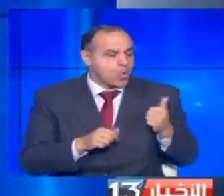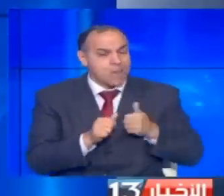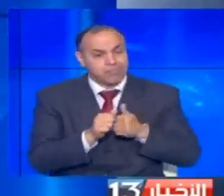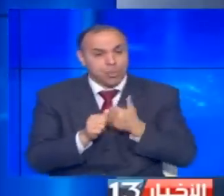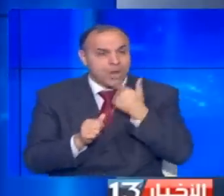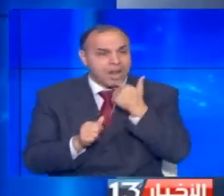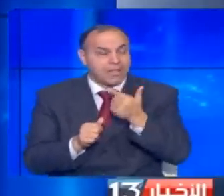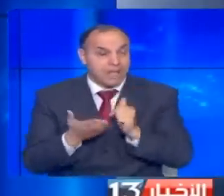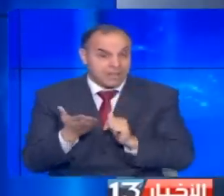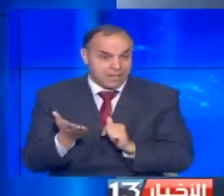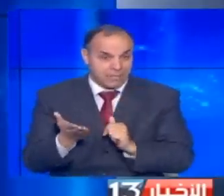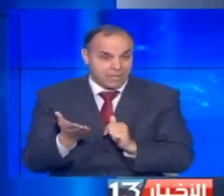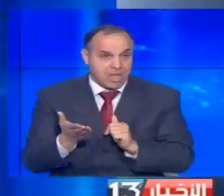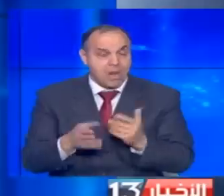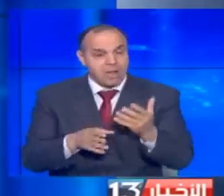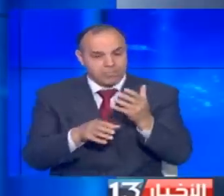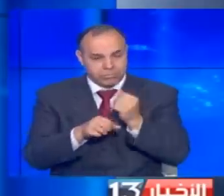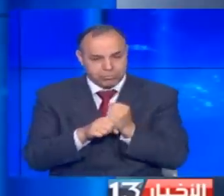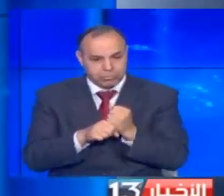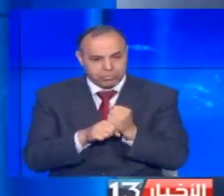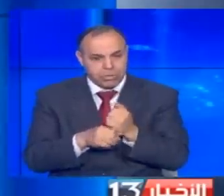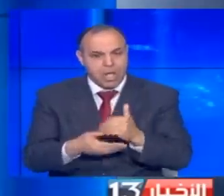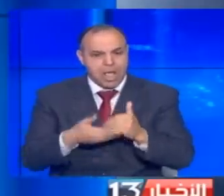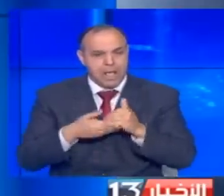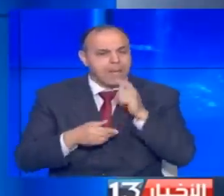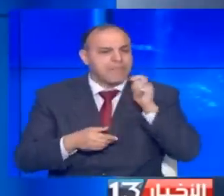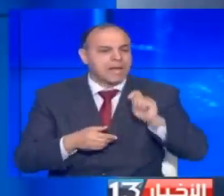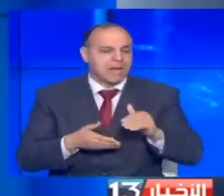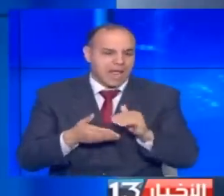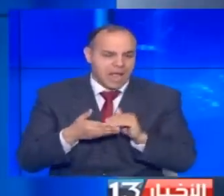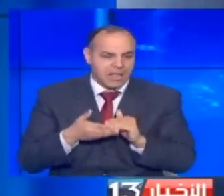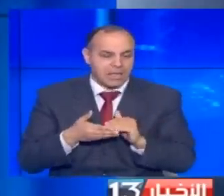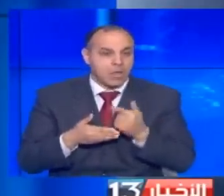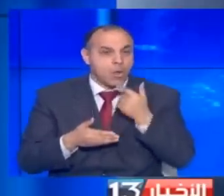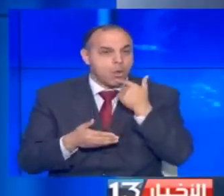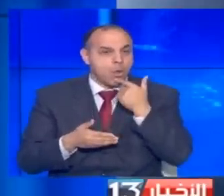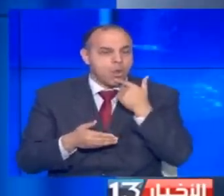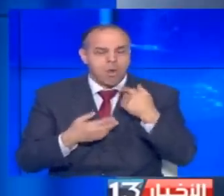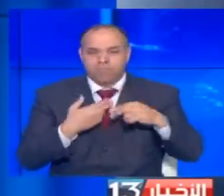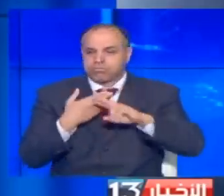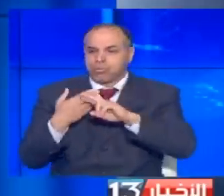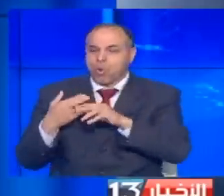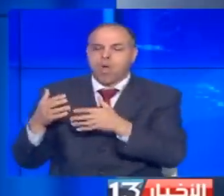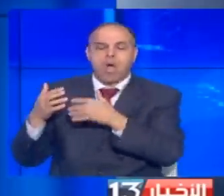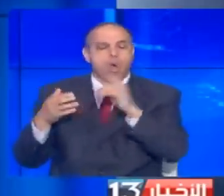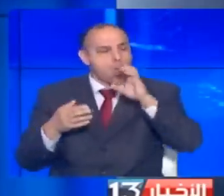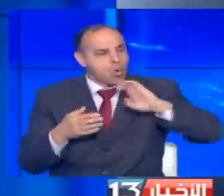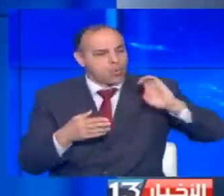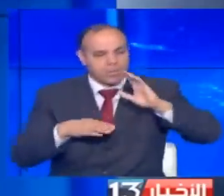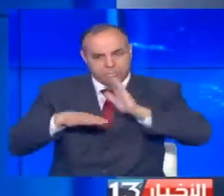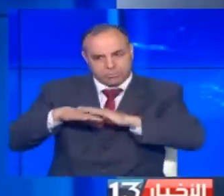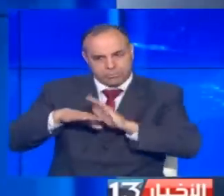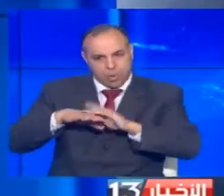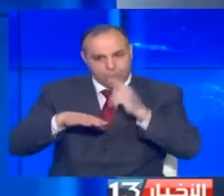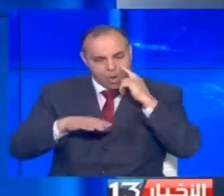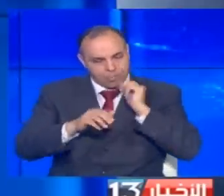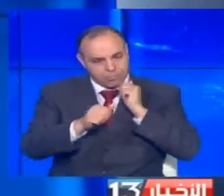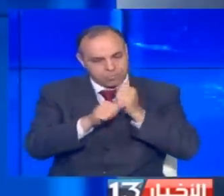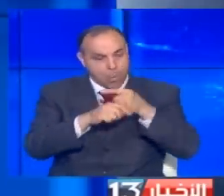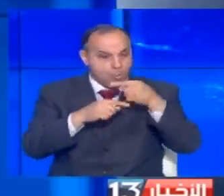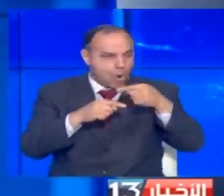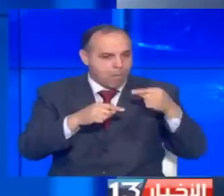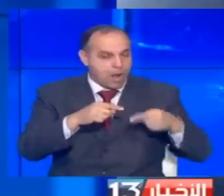لزم اي في الحصول على تاييد البرلمان تتالت ردود الفعل الاوروبيه المحذره من التبعات السلبيه